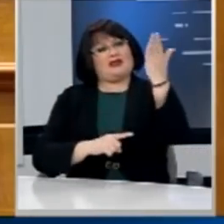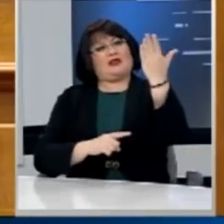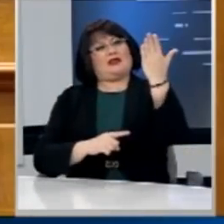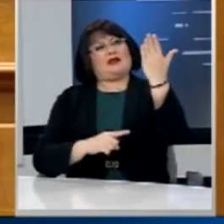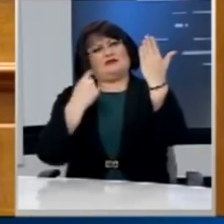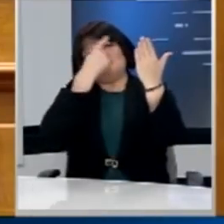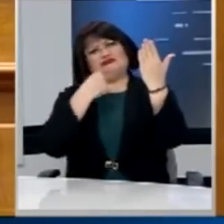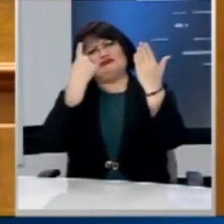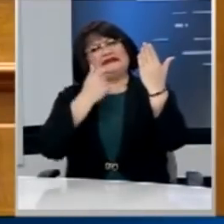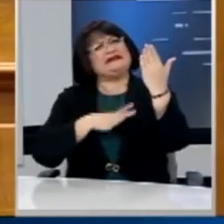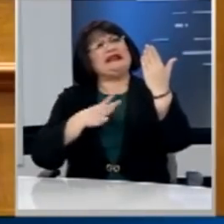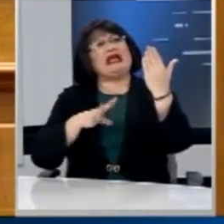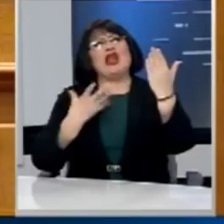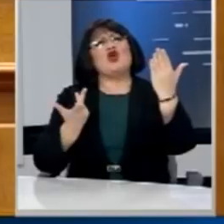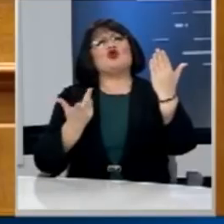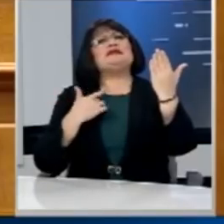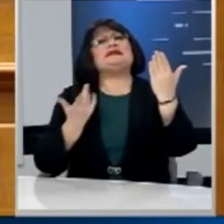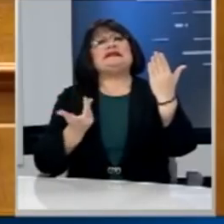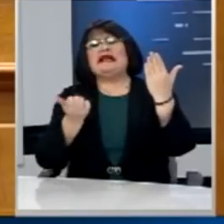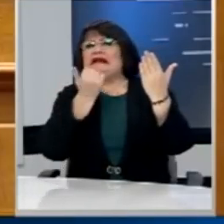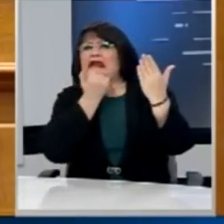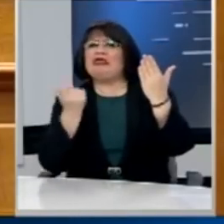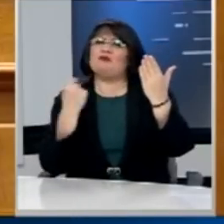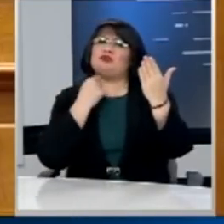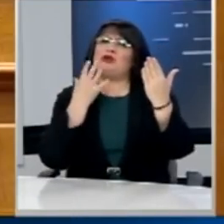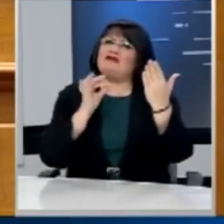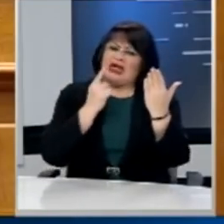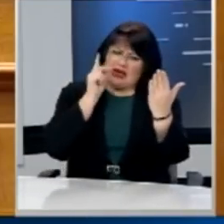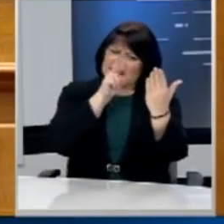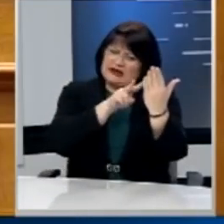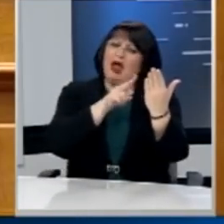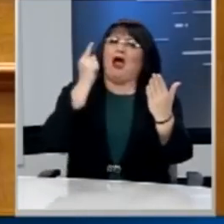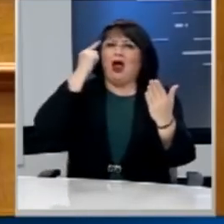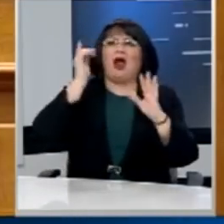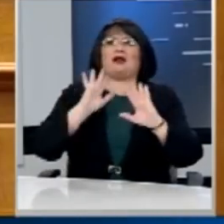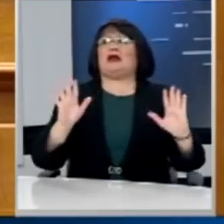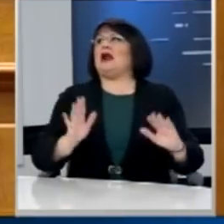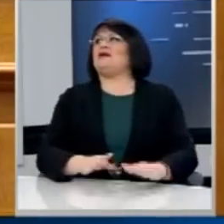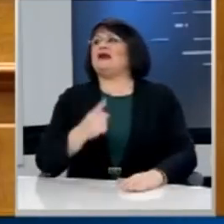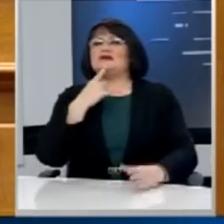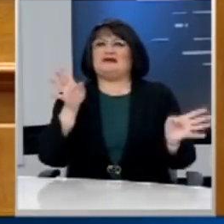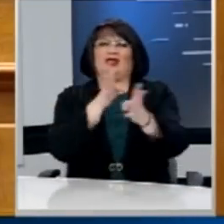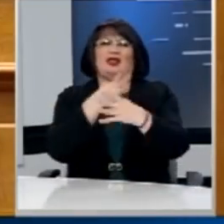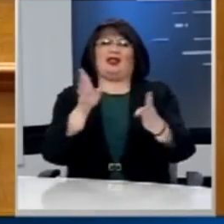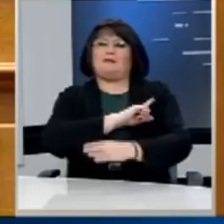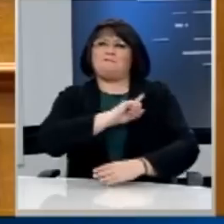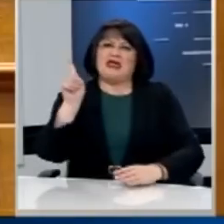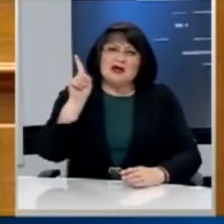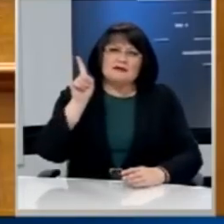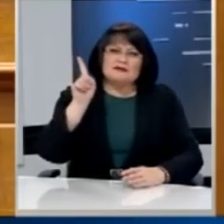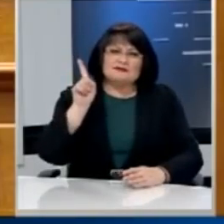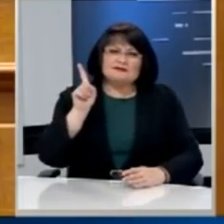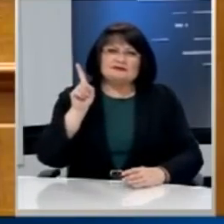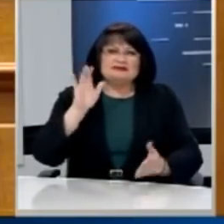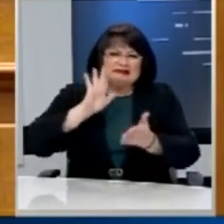της αυτογνωσίας, αναγνώρισε λάθη και χαμένες ευκαιρίες. Καταδίκασε τη δημαγωγία, καταδίκασε